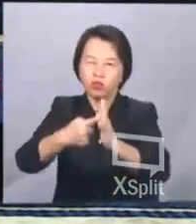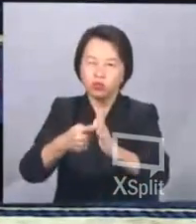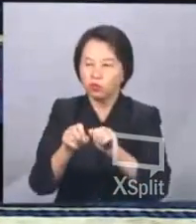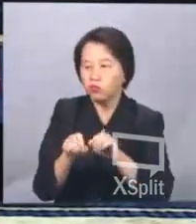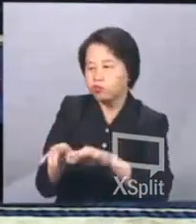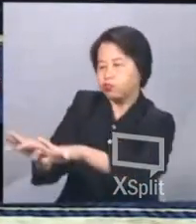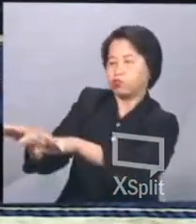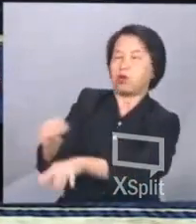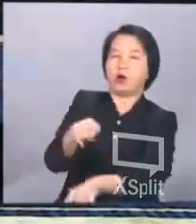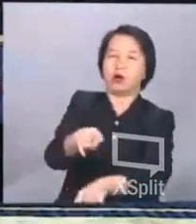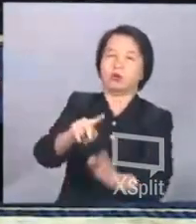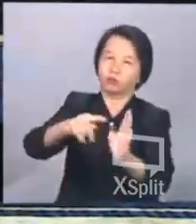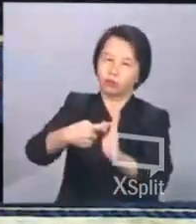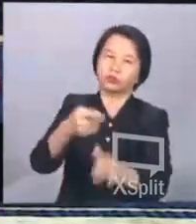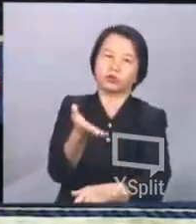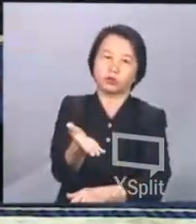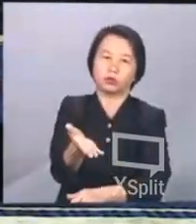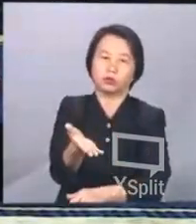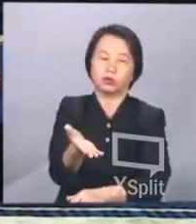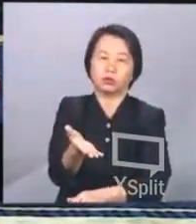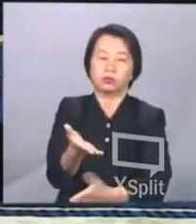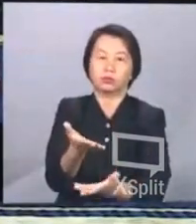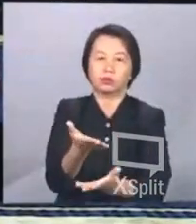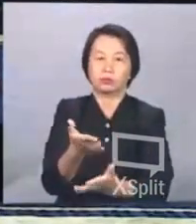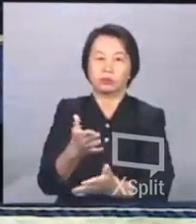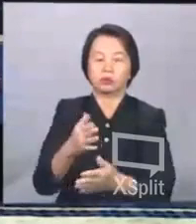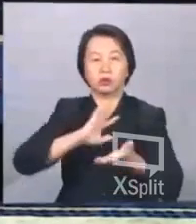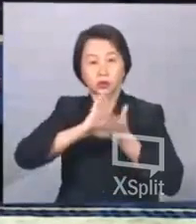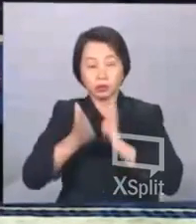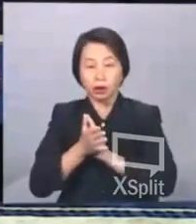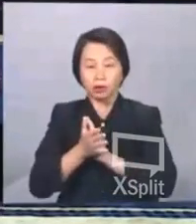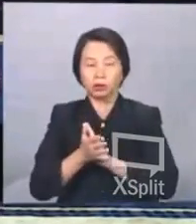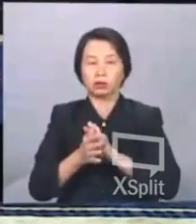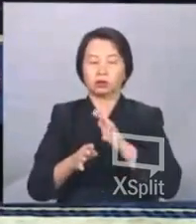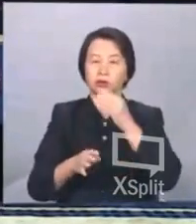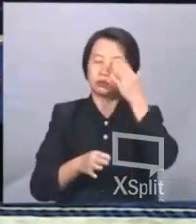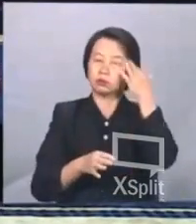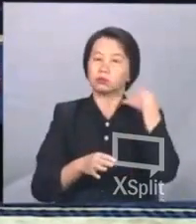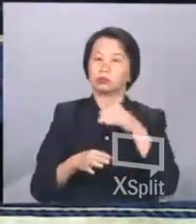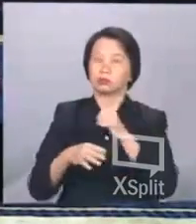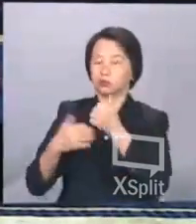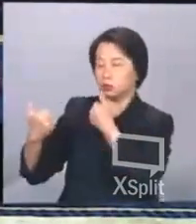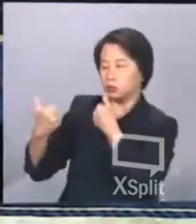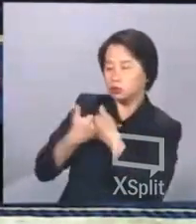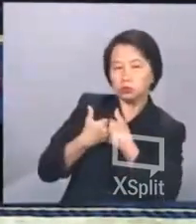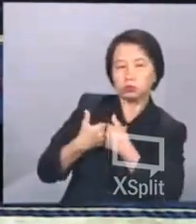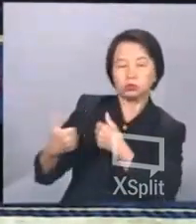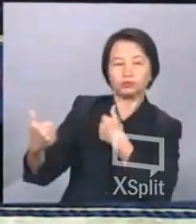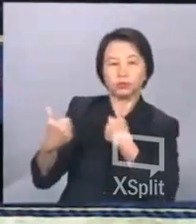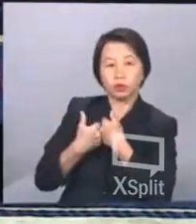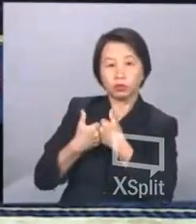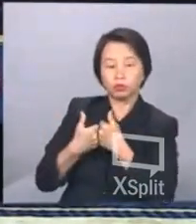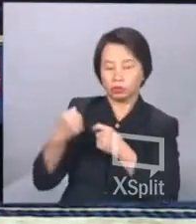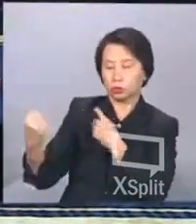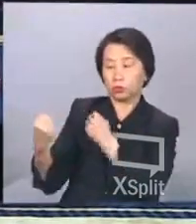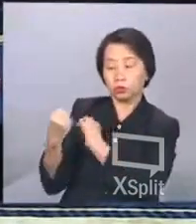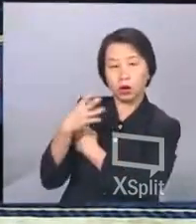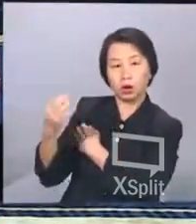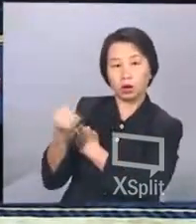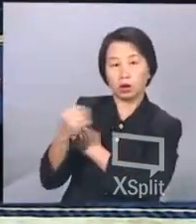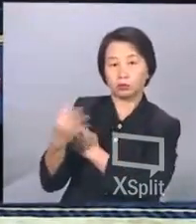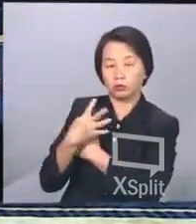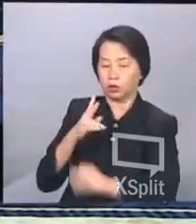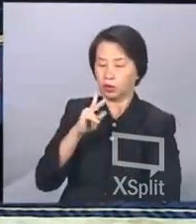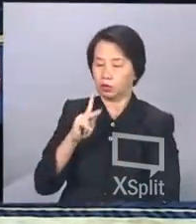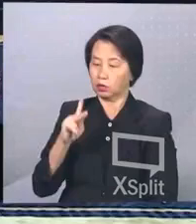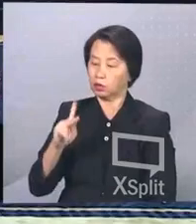penularan wabah ini sumbangan itu berdasarkan nasihat daripada Kementerian Kesehatan